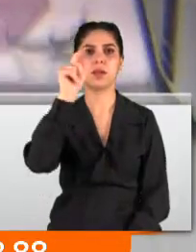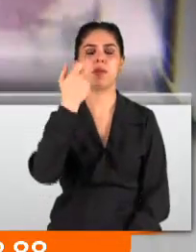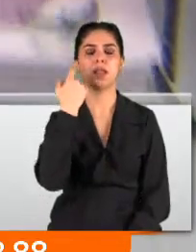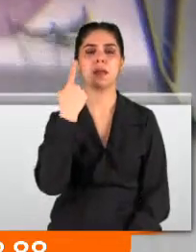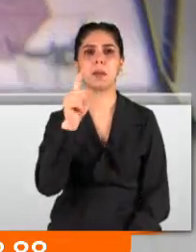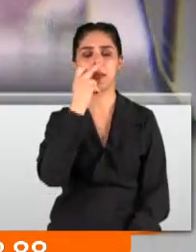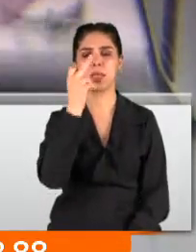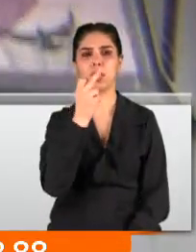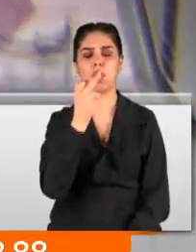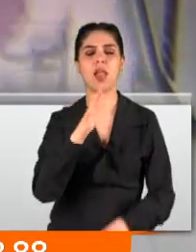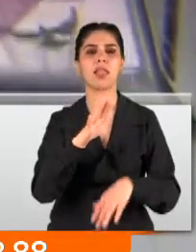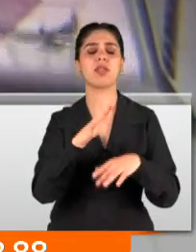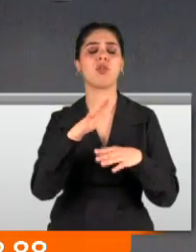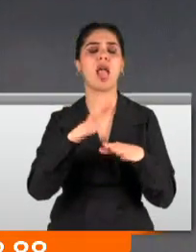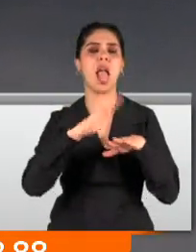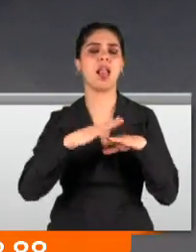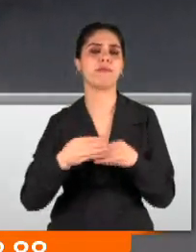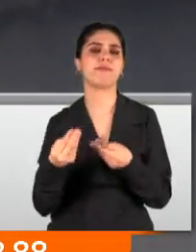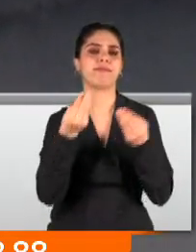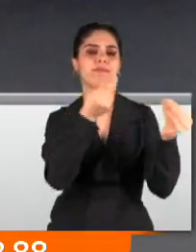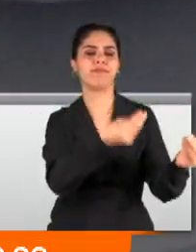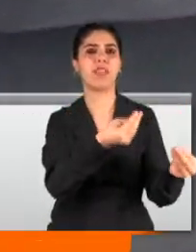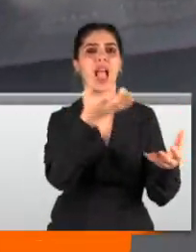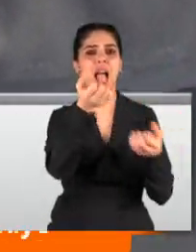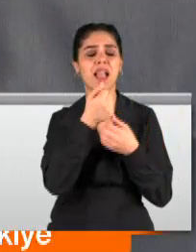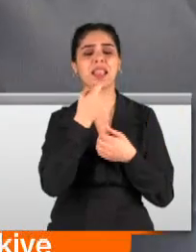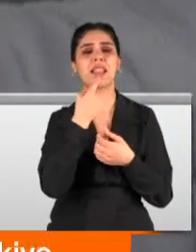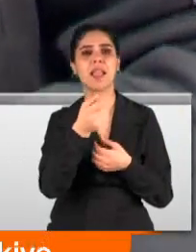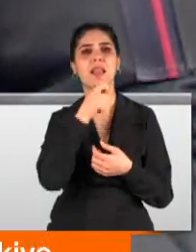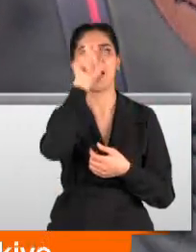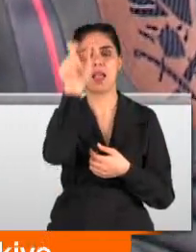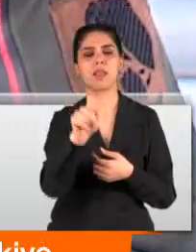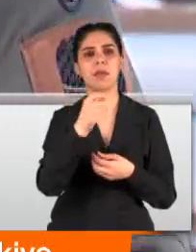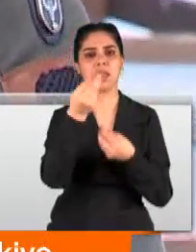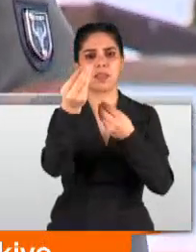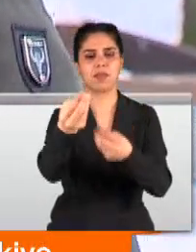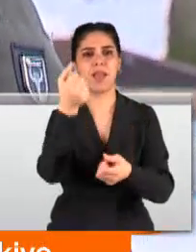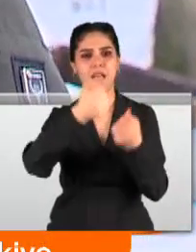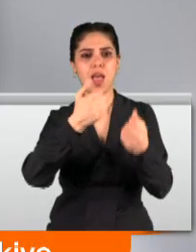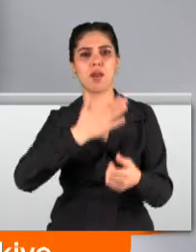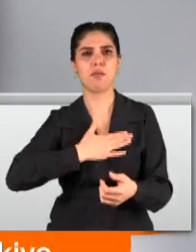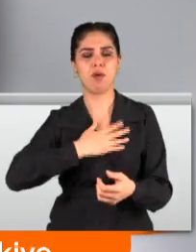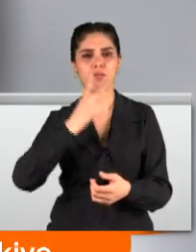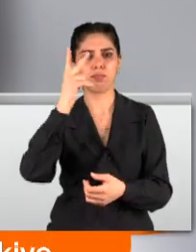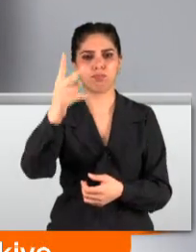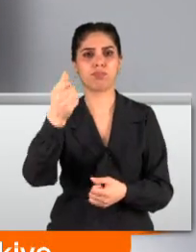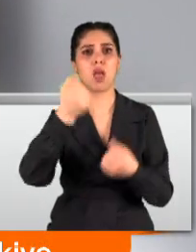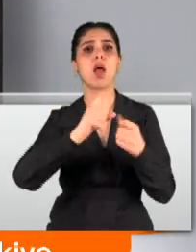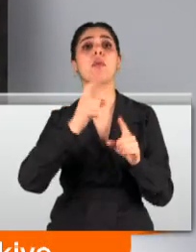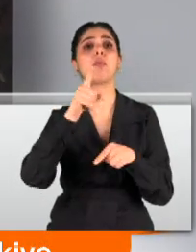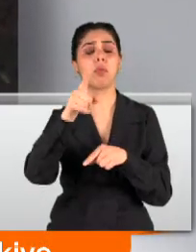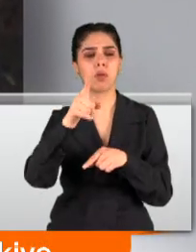lirayı dolandırıcılar elden aldı. Arabayı satın aldığını düşünen adama da bir anahtar verildi. Otomobil kapısının önündeydi. Aracı